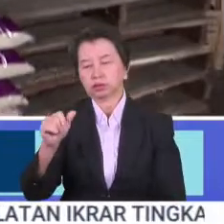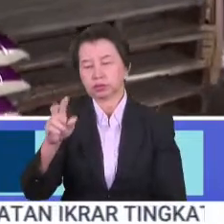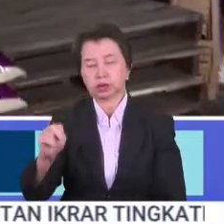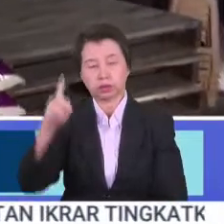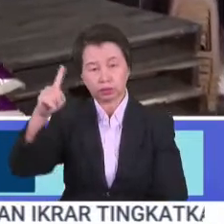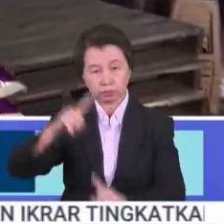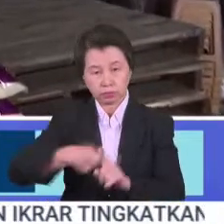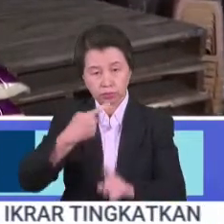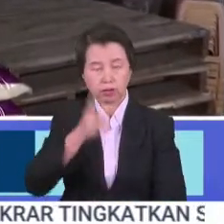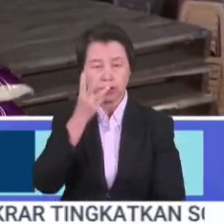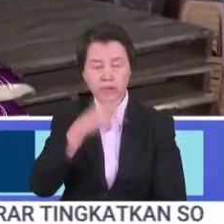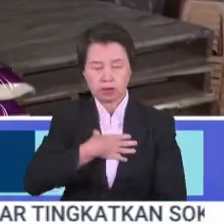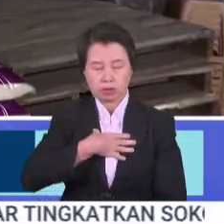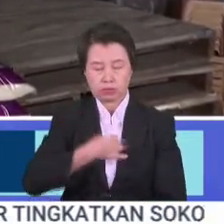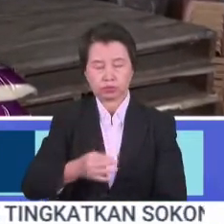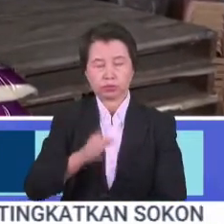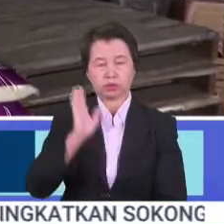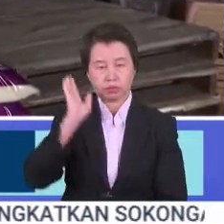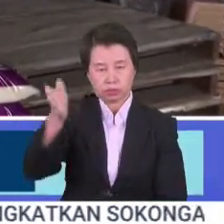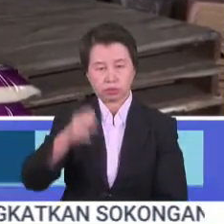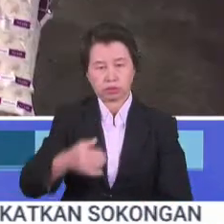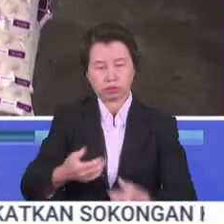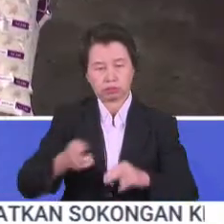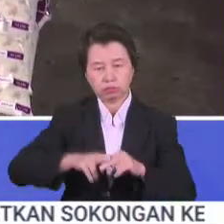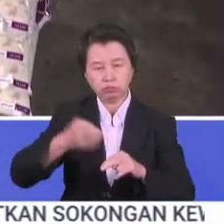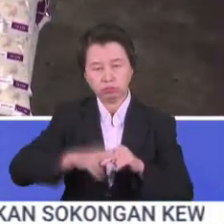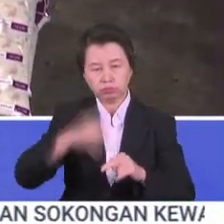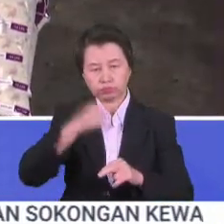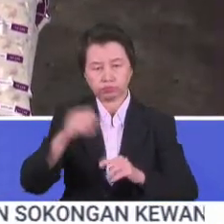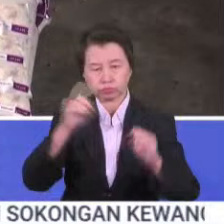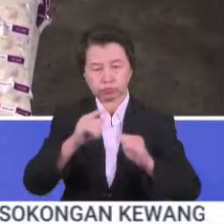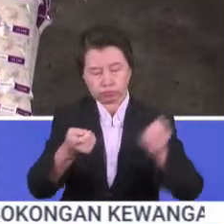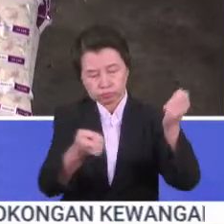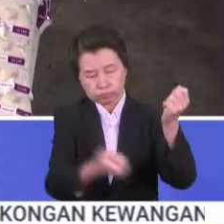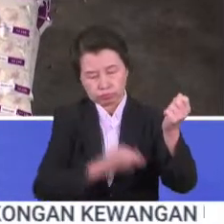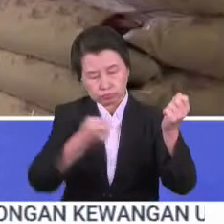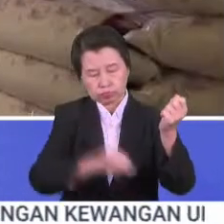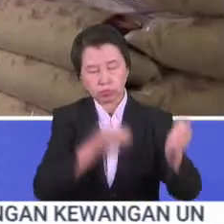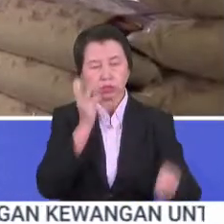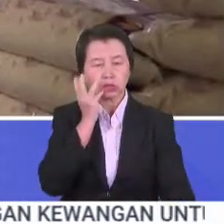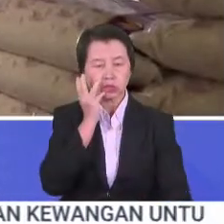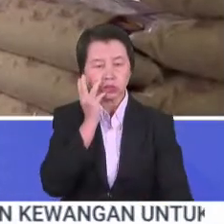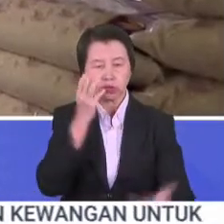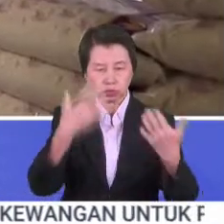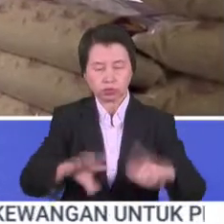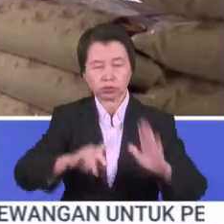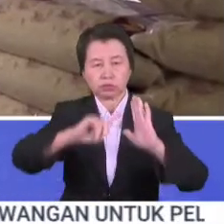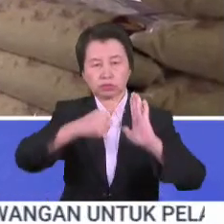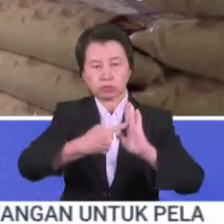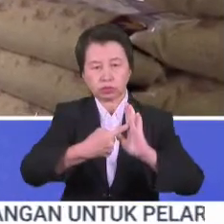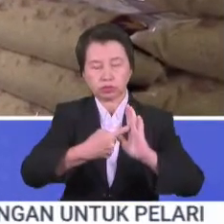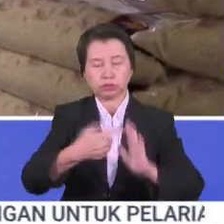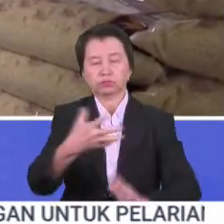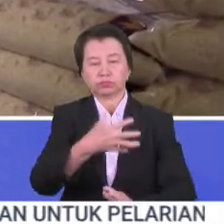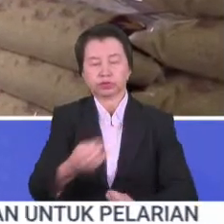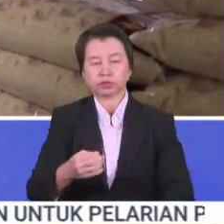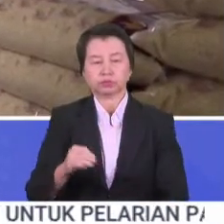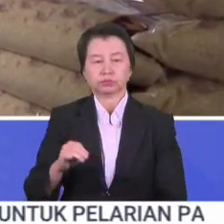Bekalan beras putih tempatan juga dijangka terus meningkat berikutan musim menuai padi telah bermula. Justru